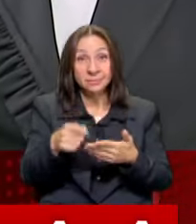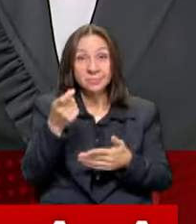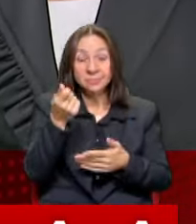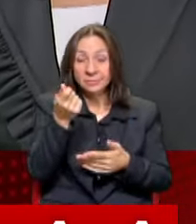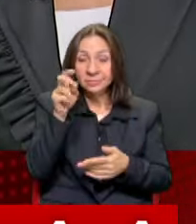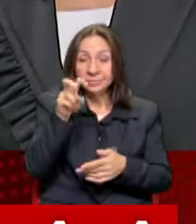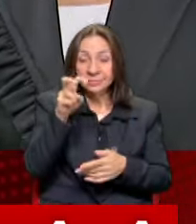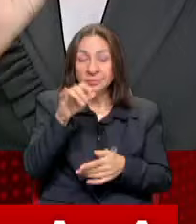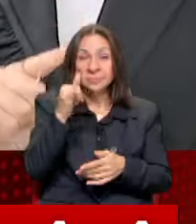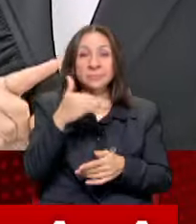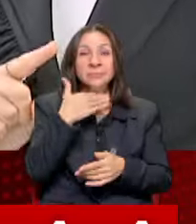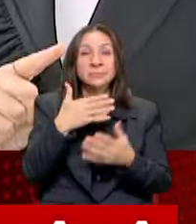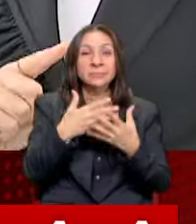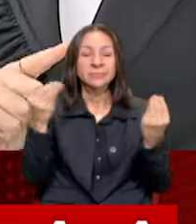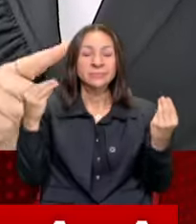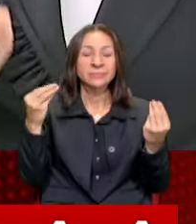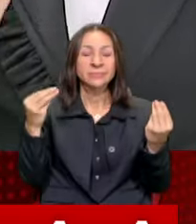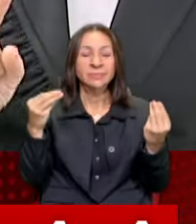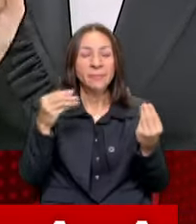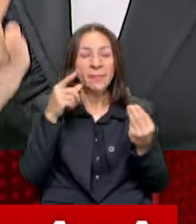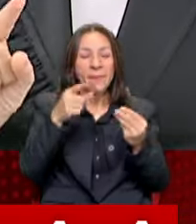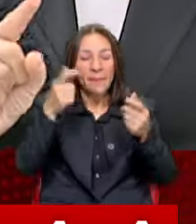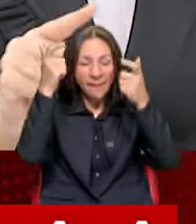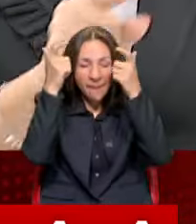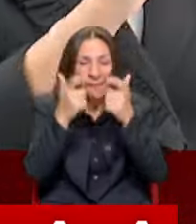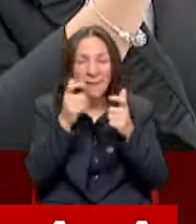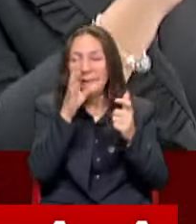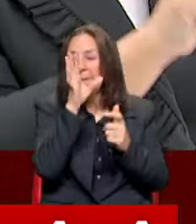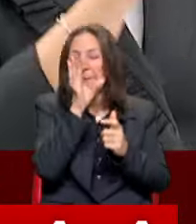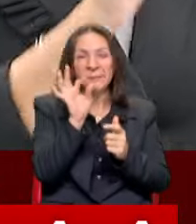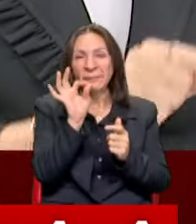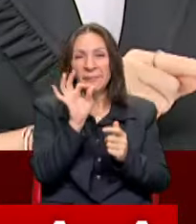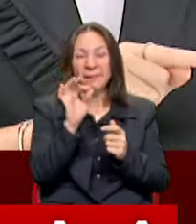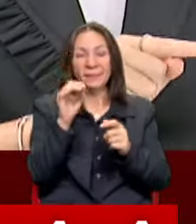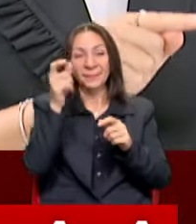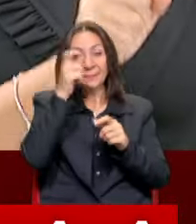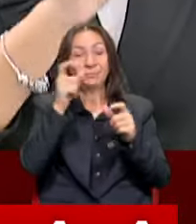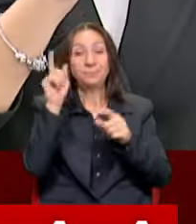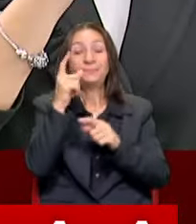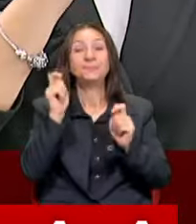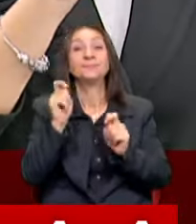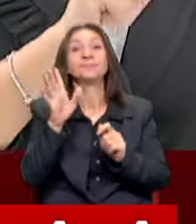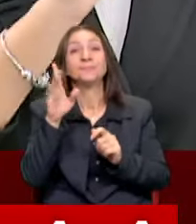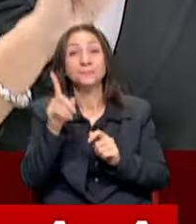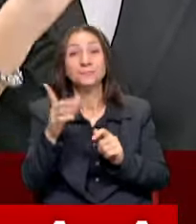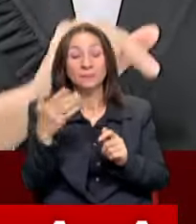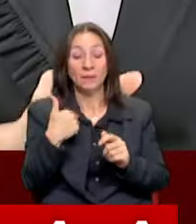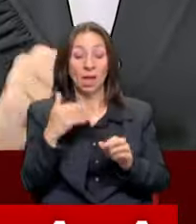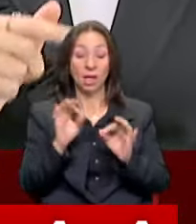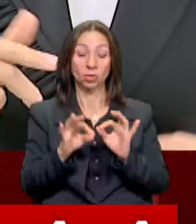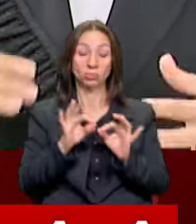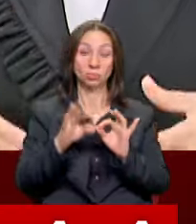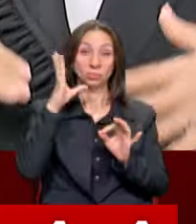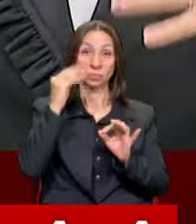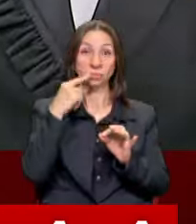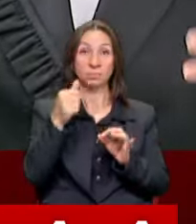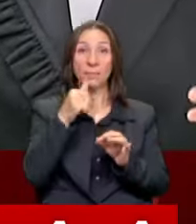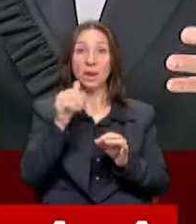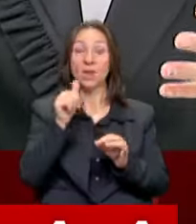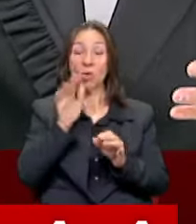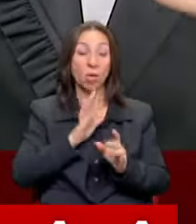cebinden 8 kilo et kayboldu Bunun sorumlusu ülkeyi yönetemeyen Eee ve ben ekonomistim diyen babadan